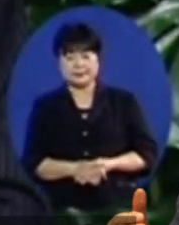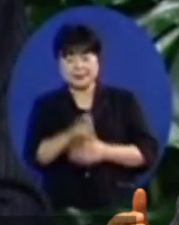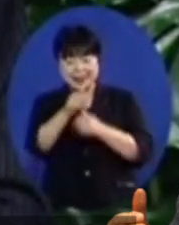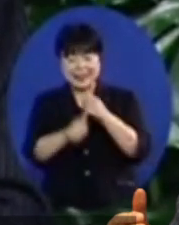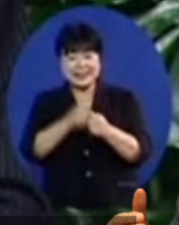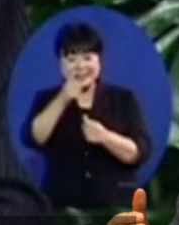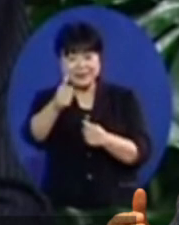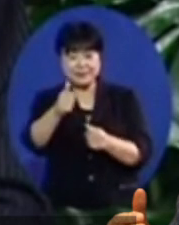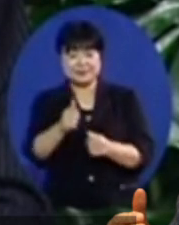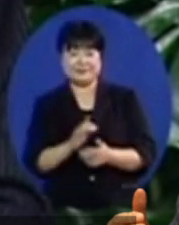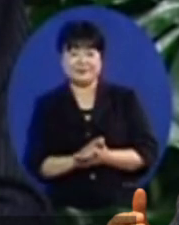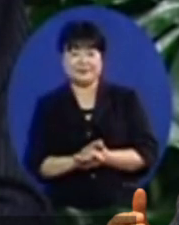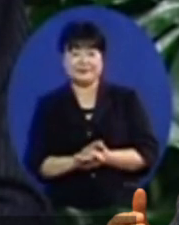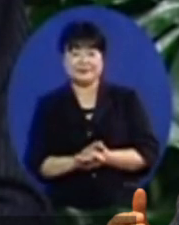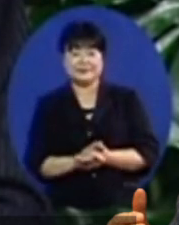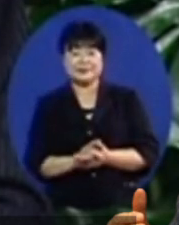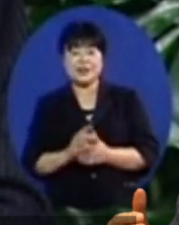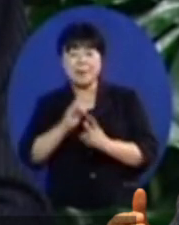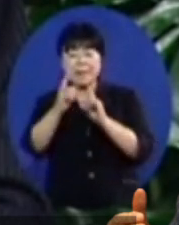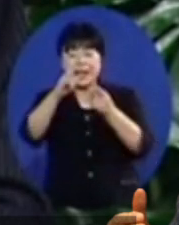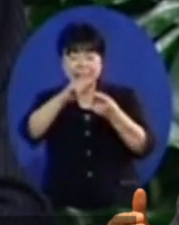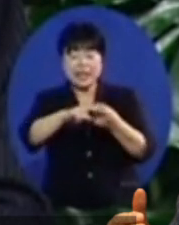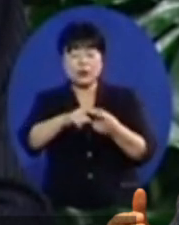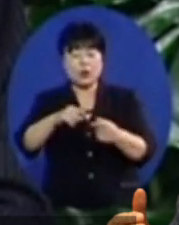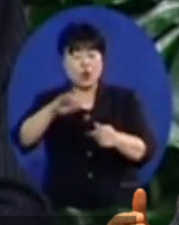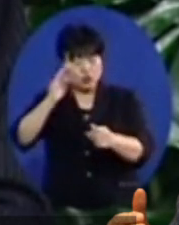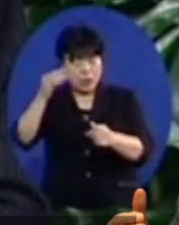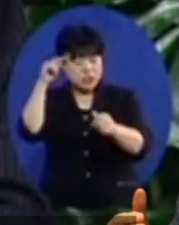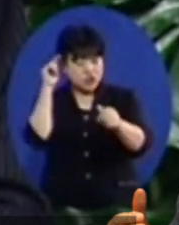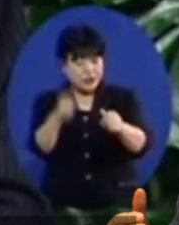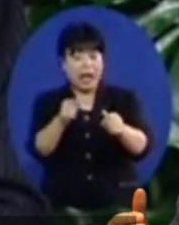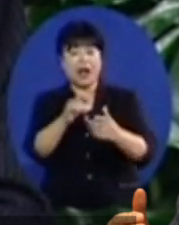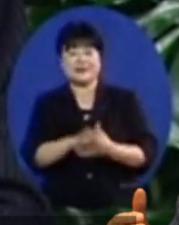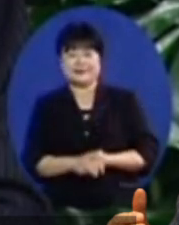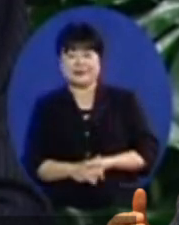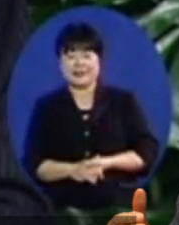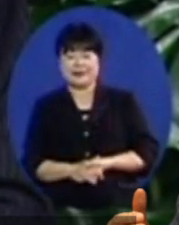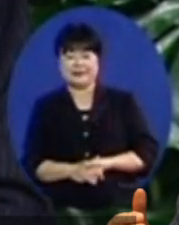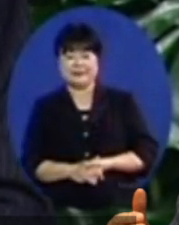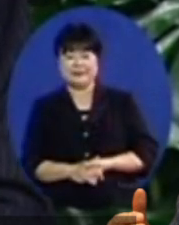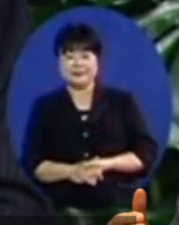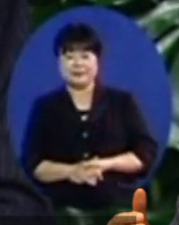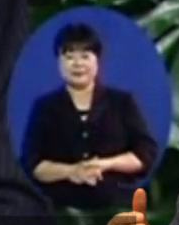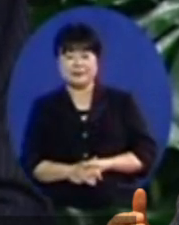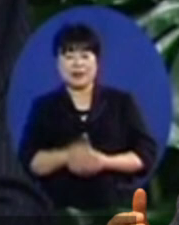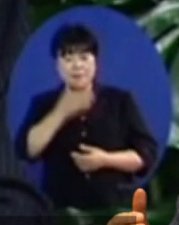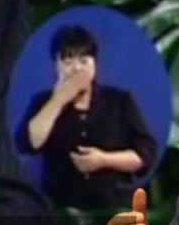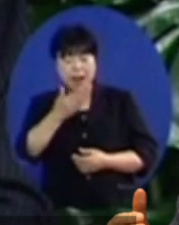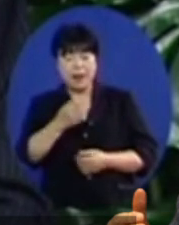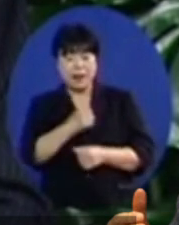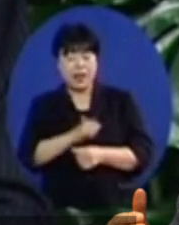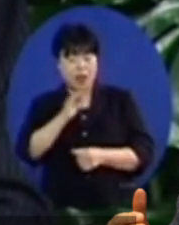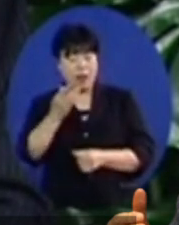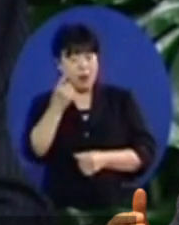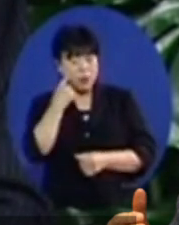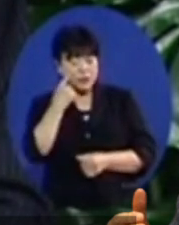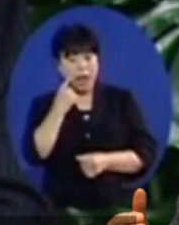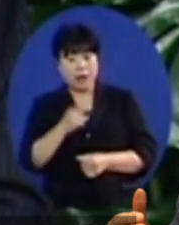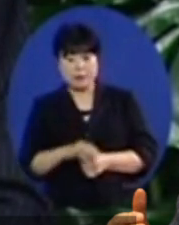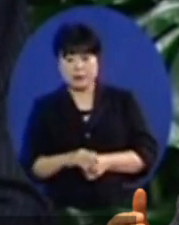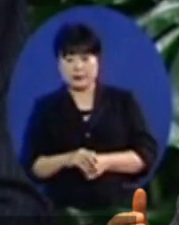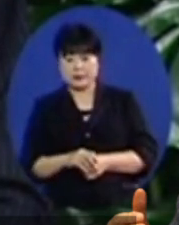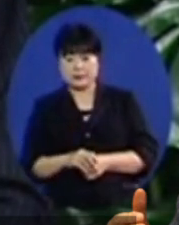하나님은 내 말대로 될지어다고 말씀하십니다. 할 수 있다 하면 된다 해보자고 나가는